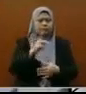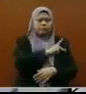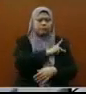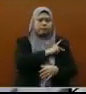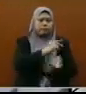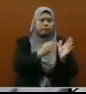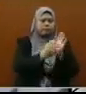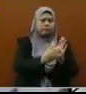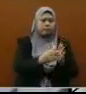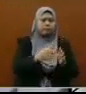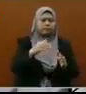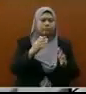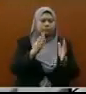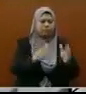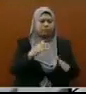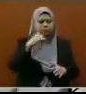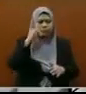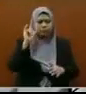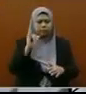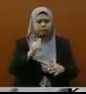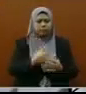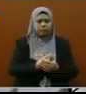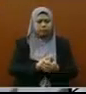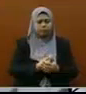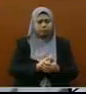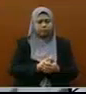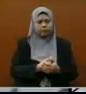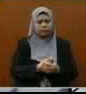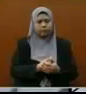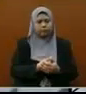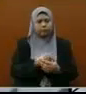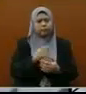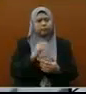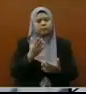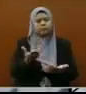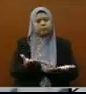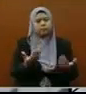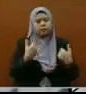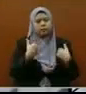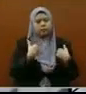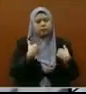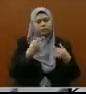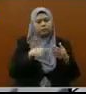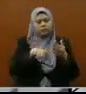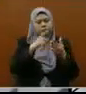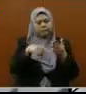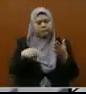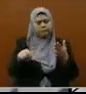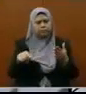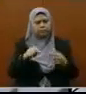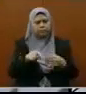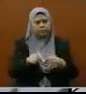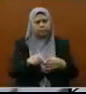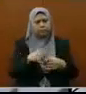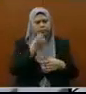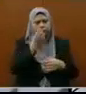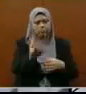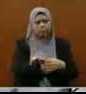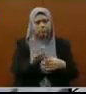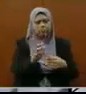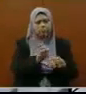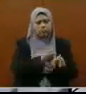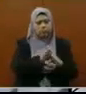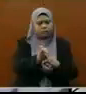semalam, berdasarkan laporan statistik yang dikeluarkan oleh Lembaga Pembangunan Pelaburan Malaysia Maida dan Jabatan Perangkaan Malaysia,